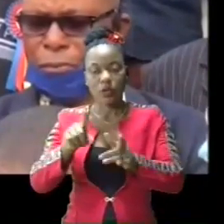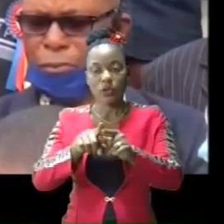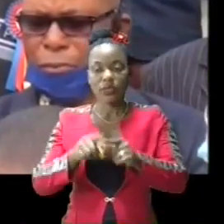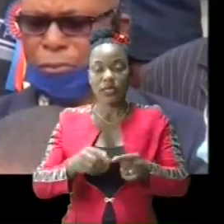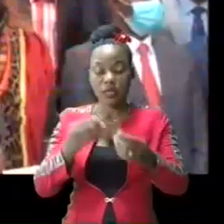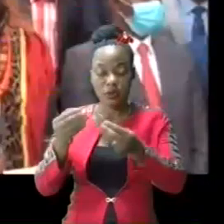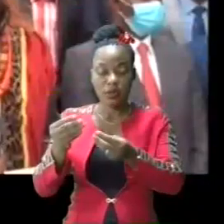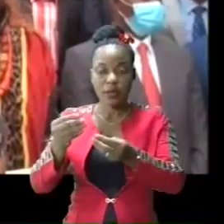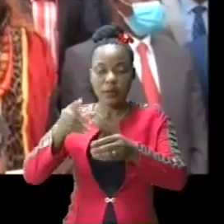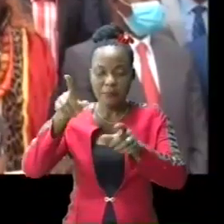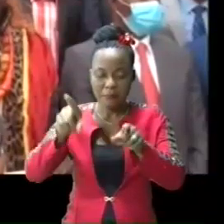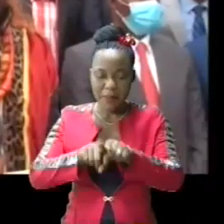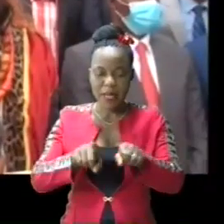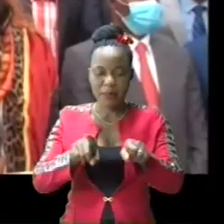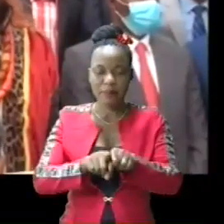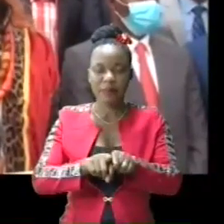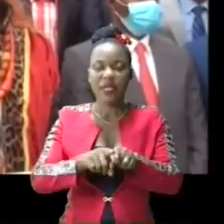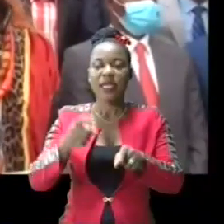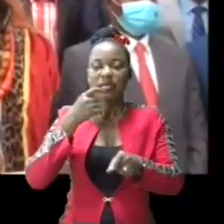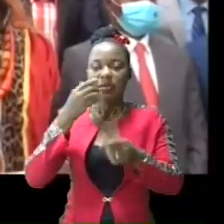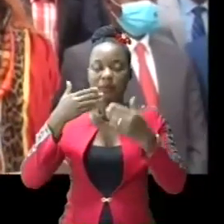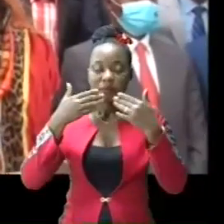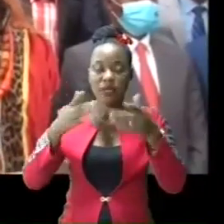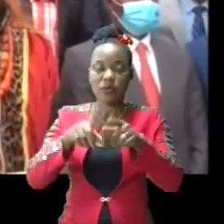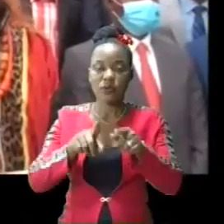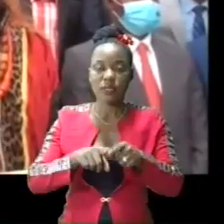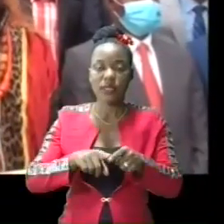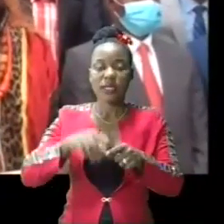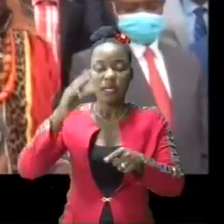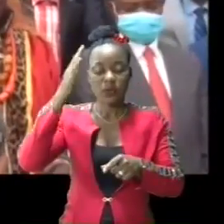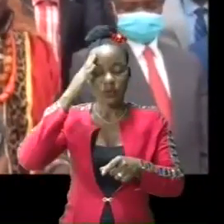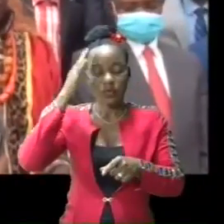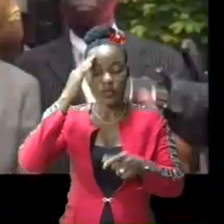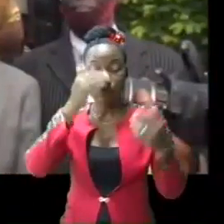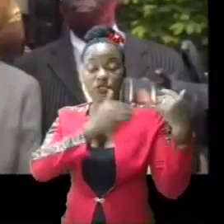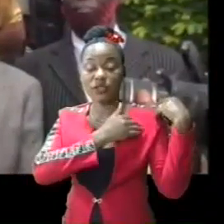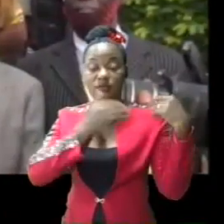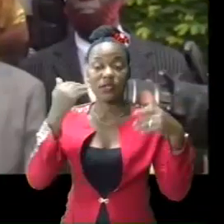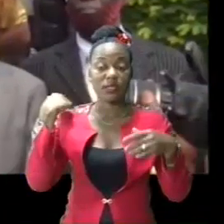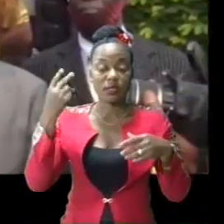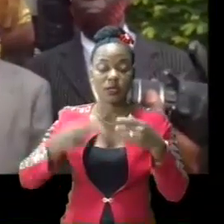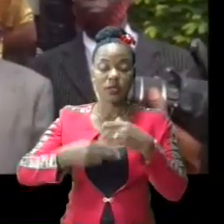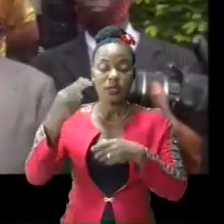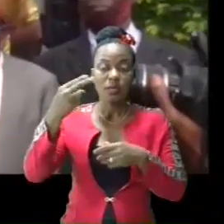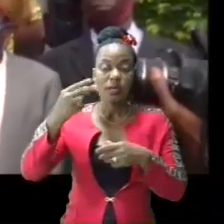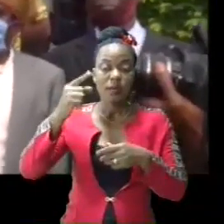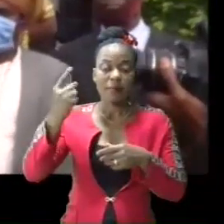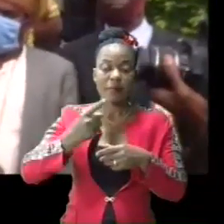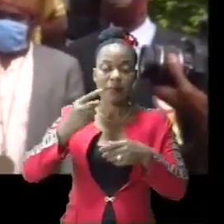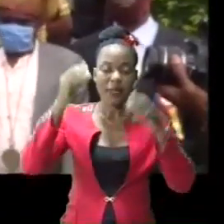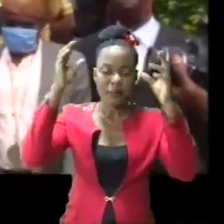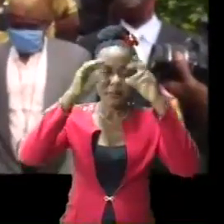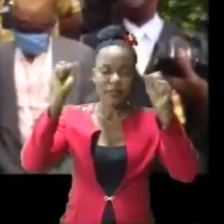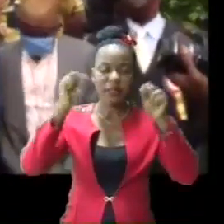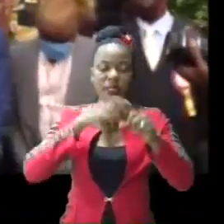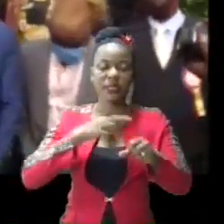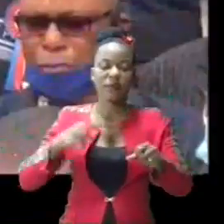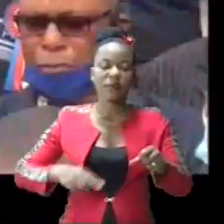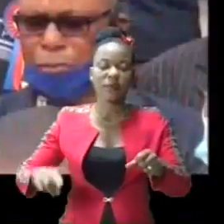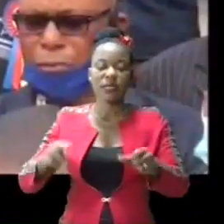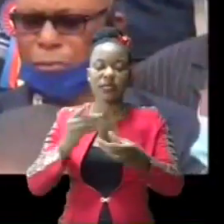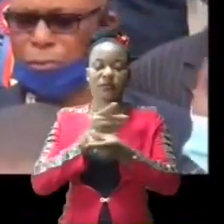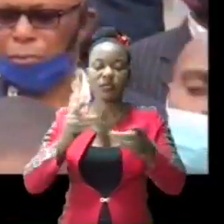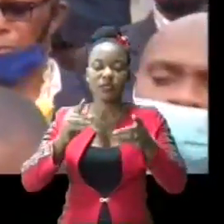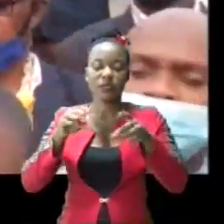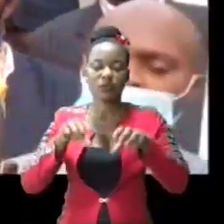cette même cérémonie, salué la reconnaissance du chef de l'État relative à l'élévation du premier président de la République démocratique du Congo